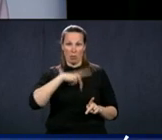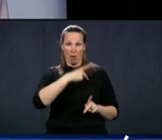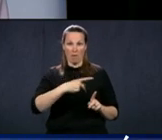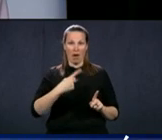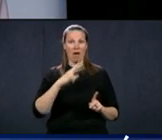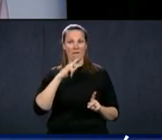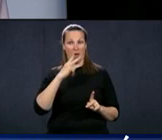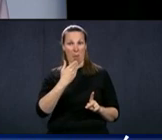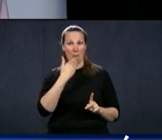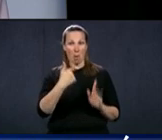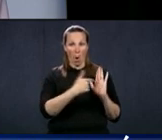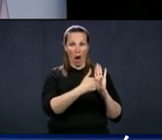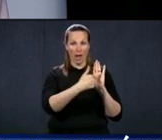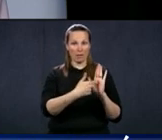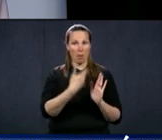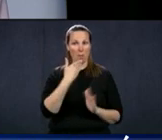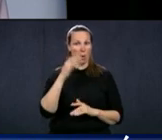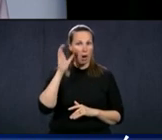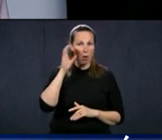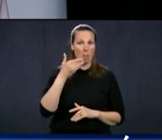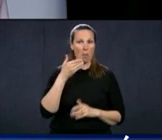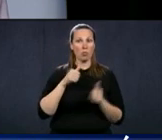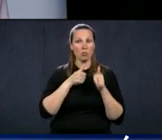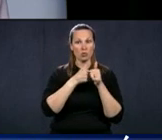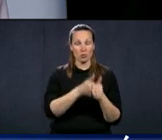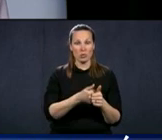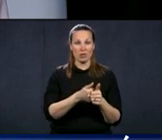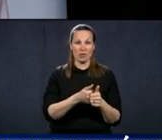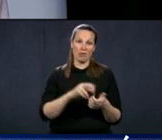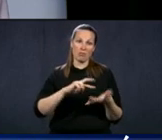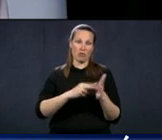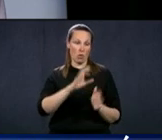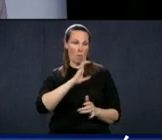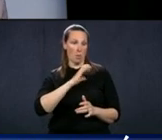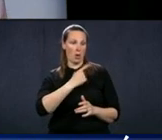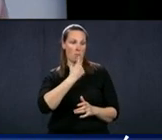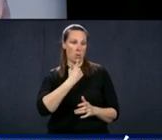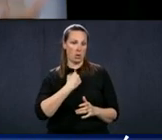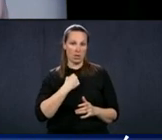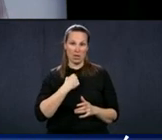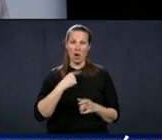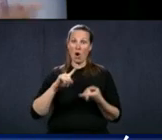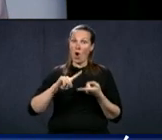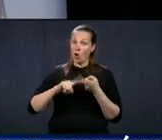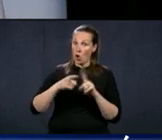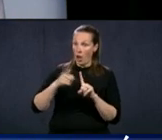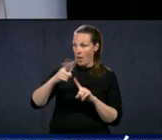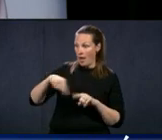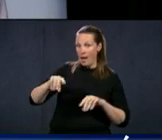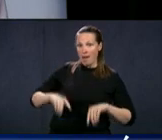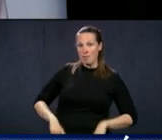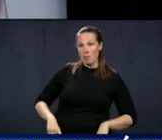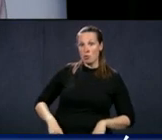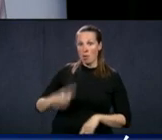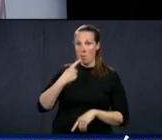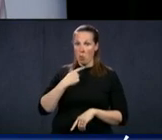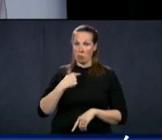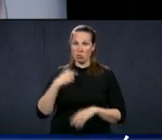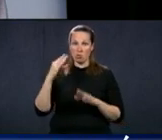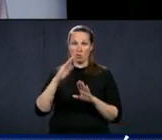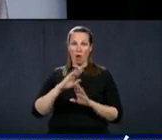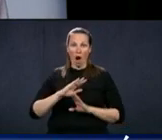pandémie. Donc, que ce soit l'écho que j'ai de mes corps policiers ou même de mes collègues, des députés, des gens en général,